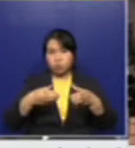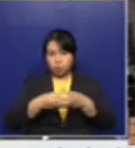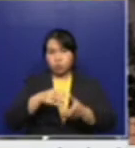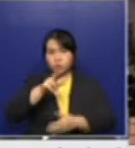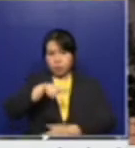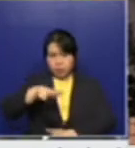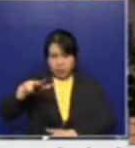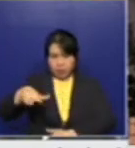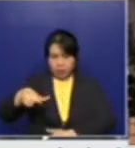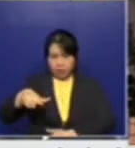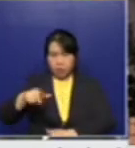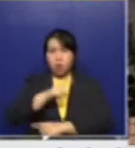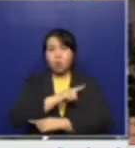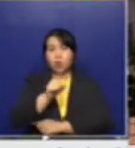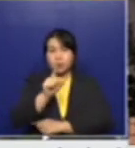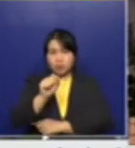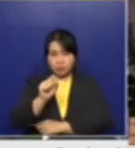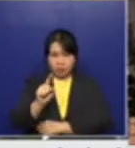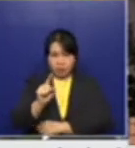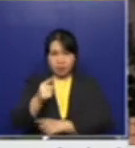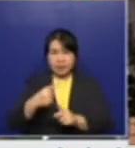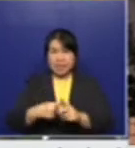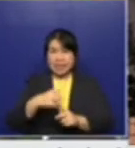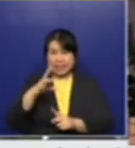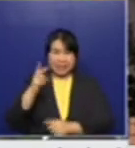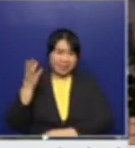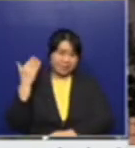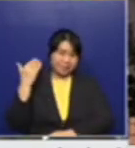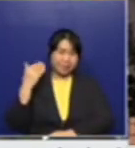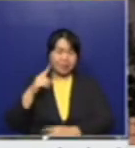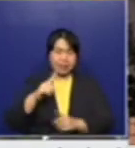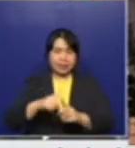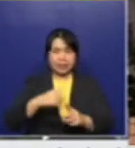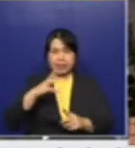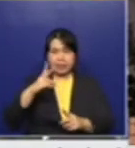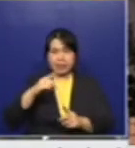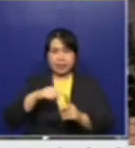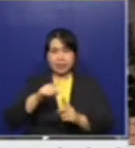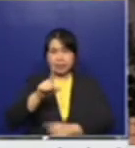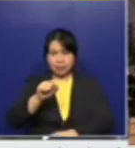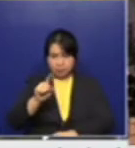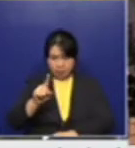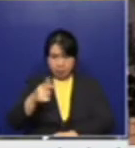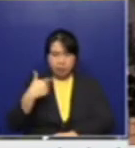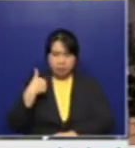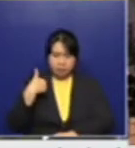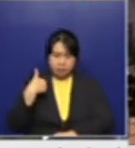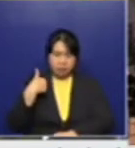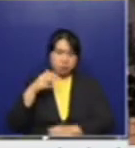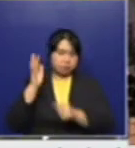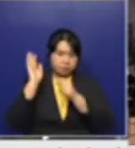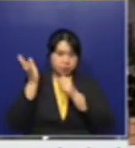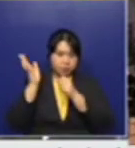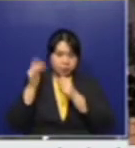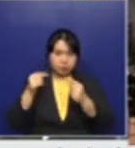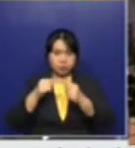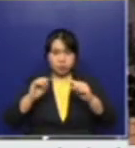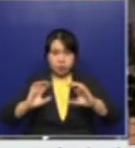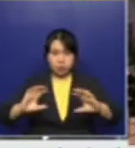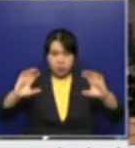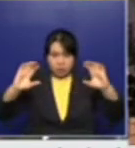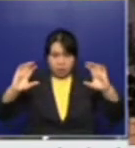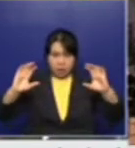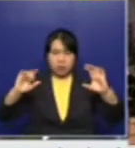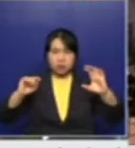ยเมื่อวันที่21กรกฎาคมที่ผ่านมาได้มีแถลงการให้รัฐบาลน